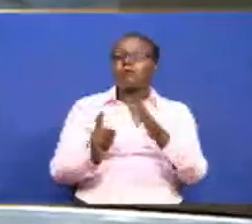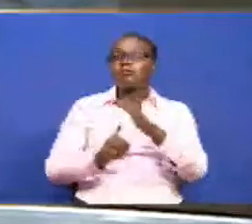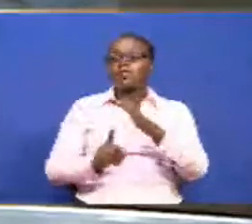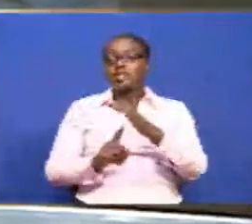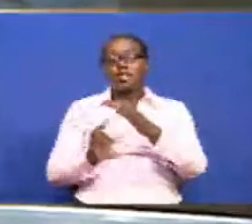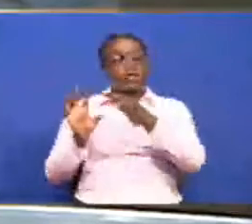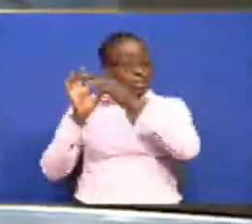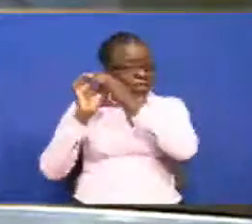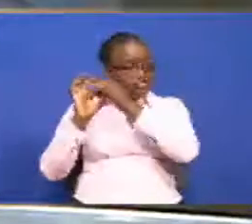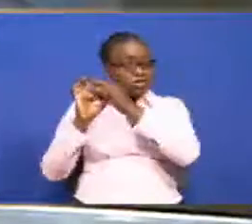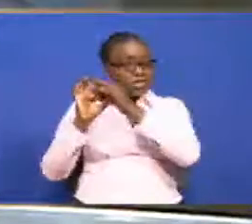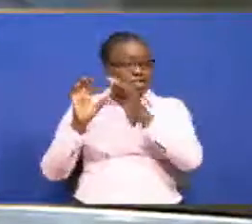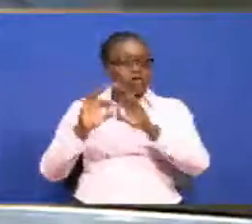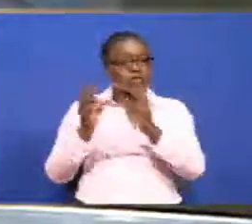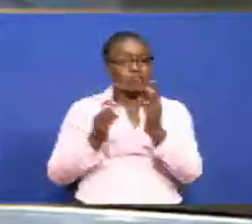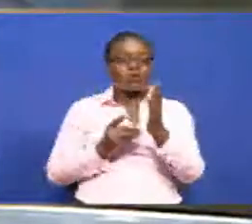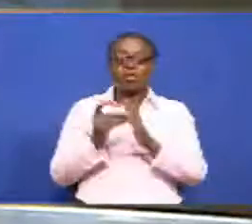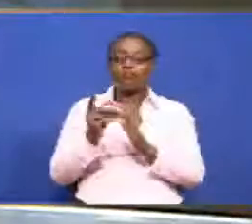wa kijamii